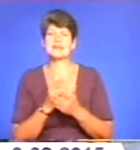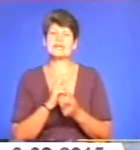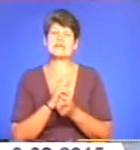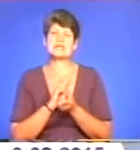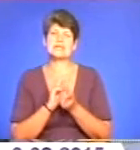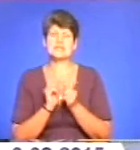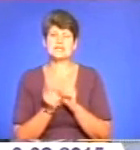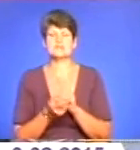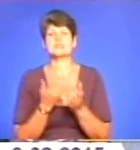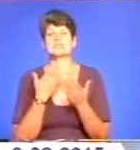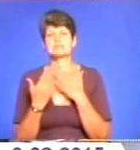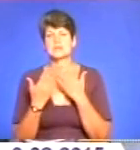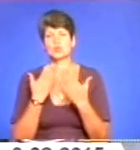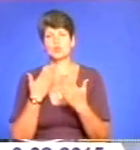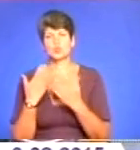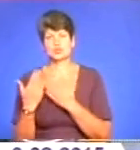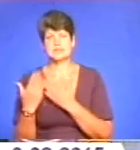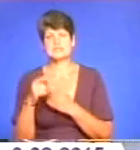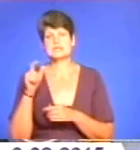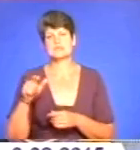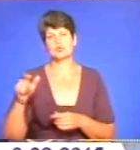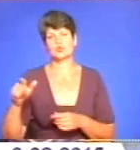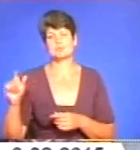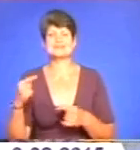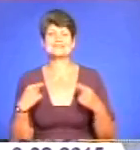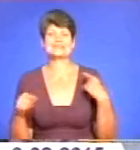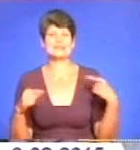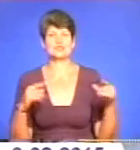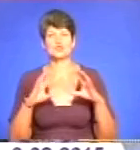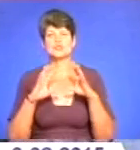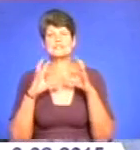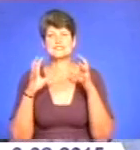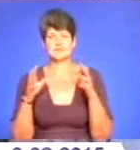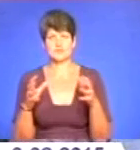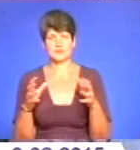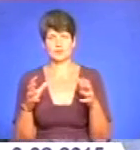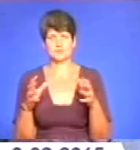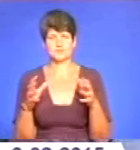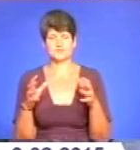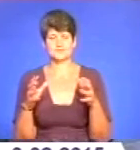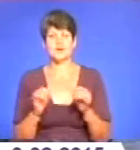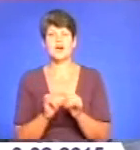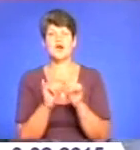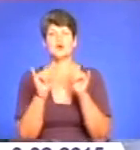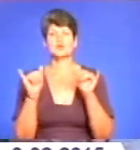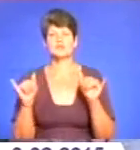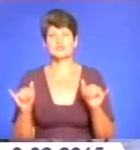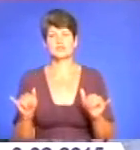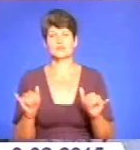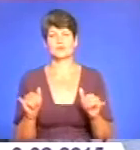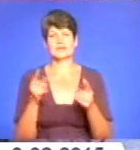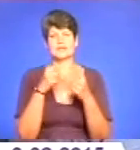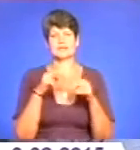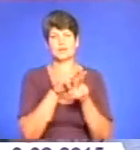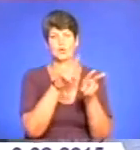також спілкуються з людьми з іншого світу, вони розширюються глибоко їхній